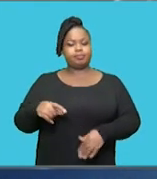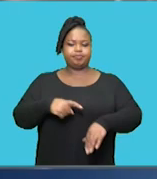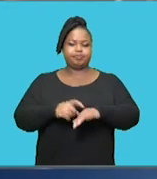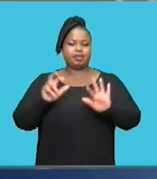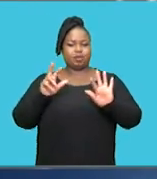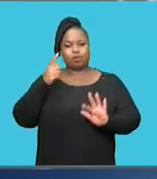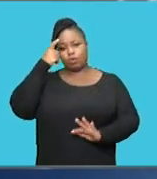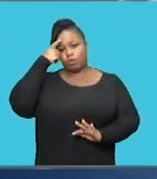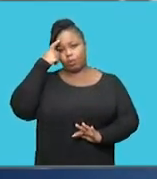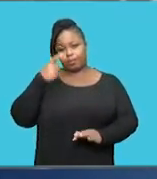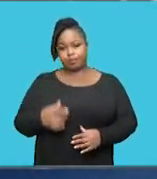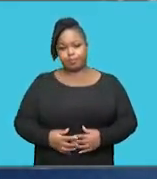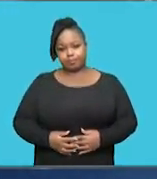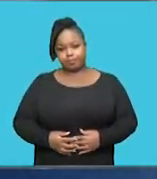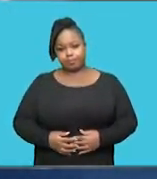AM